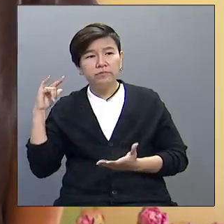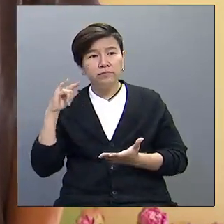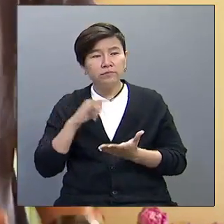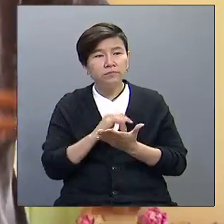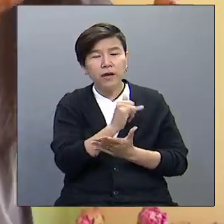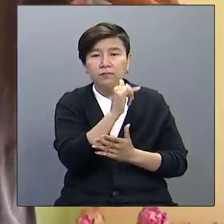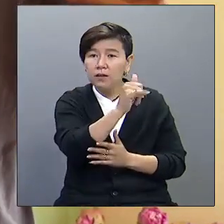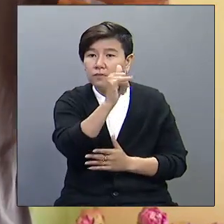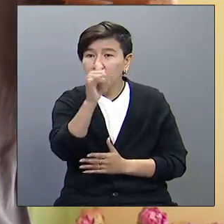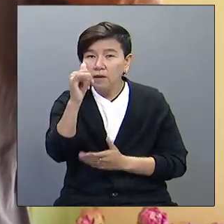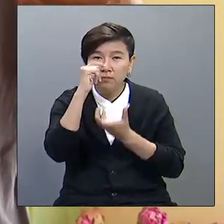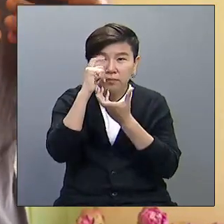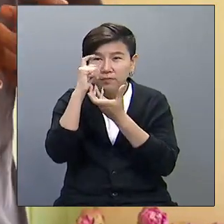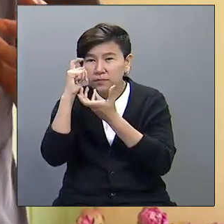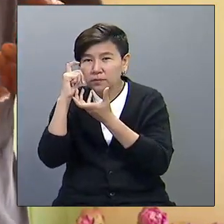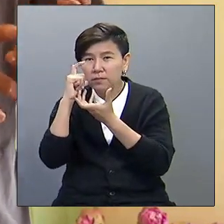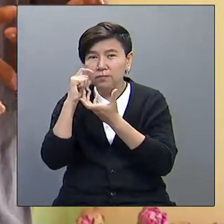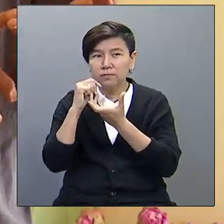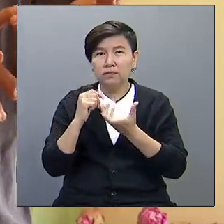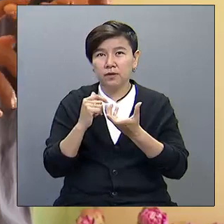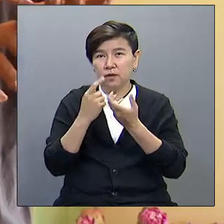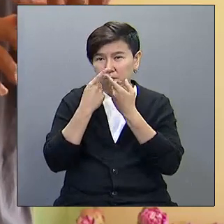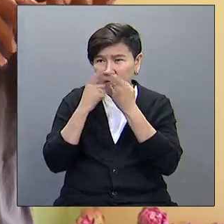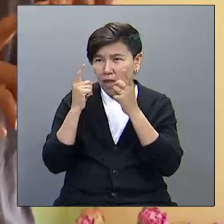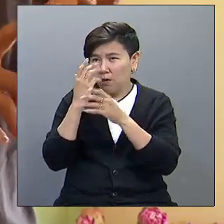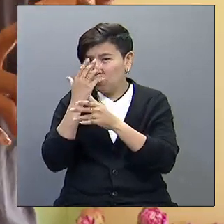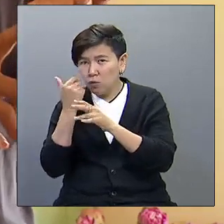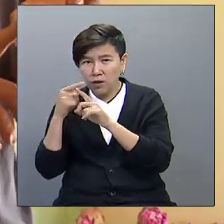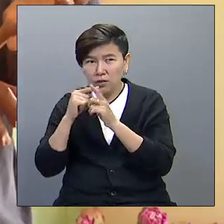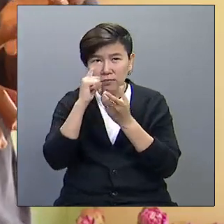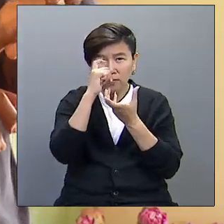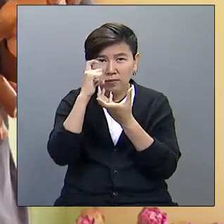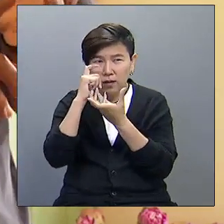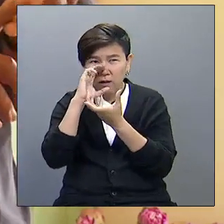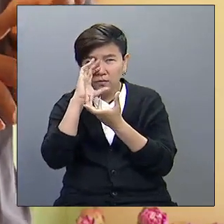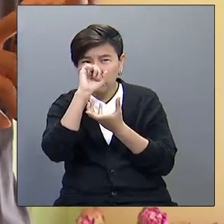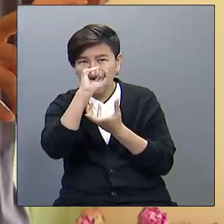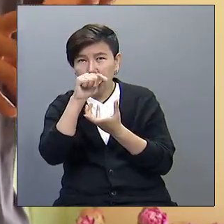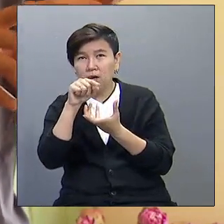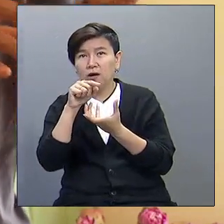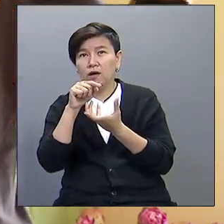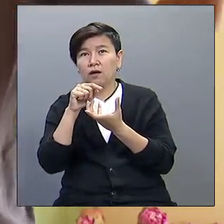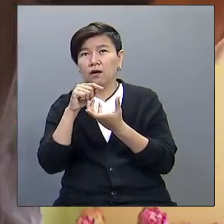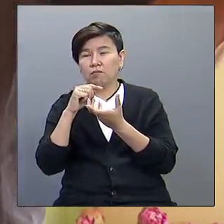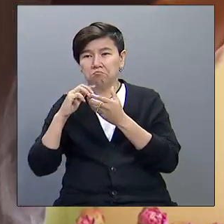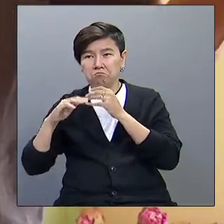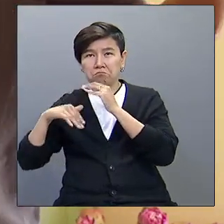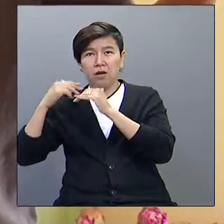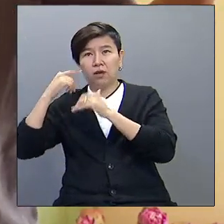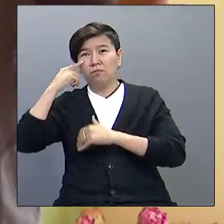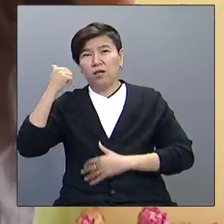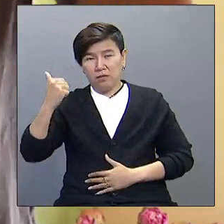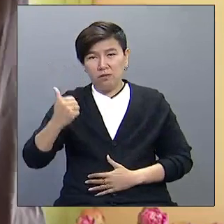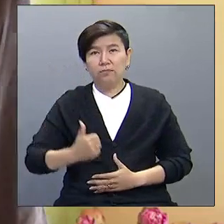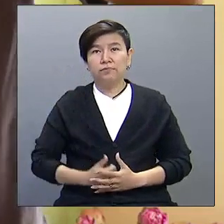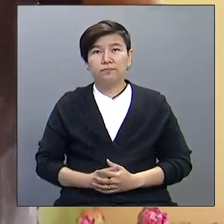มันก็เลยทำให้เราเหมือนกับสัญชาตญาณในการสังเกตเราดีขึ้นสัญชาตญาณในการเราเก็บ